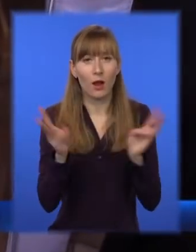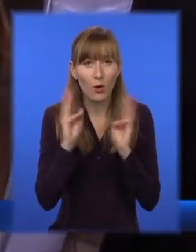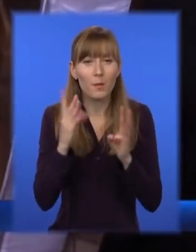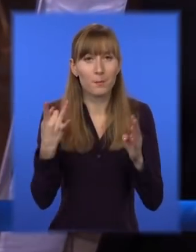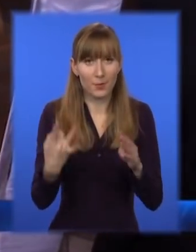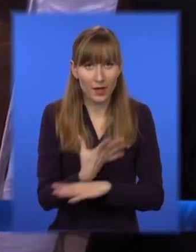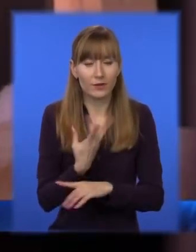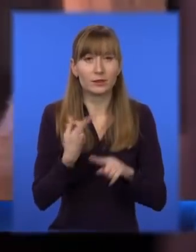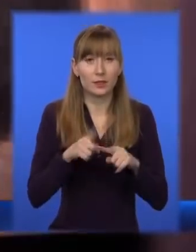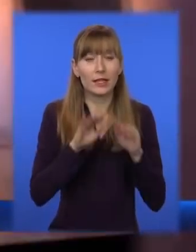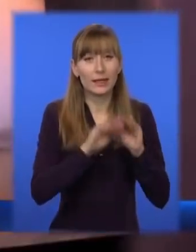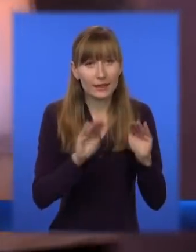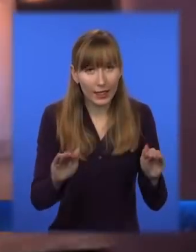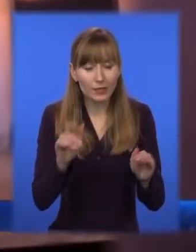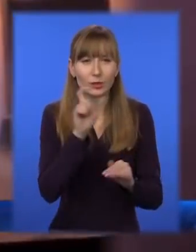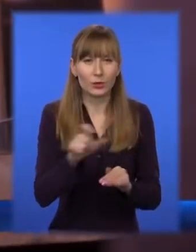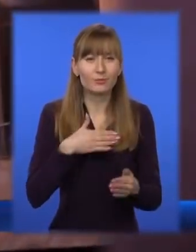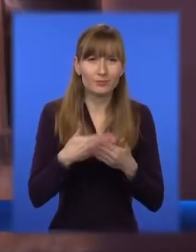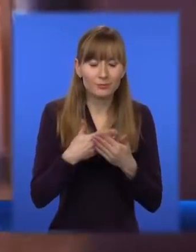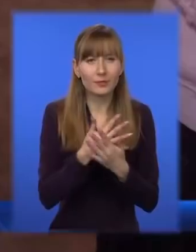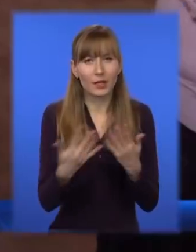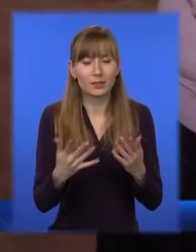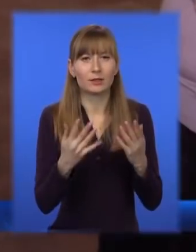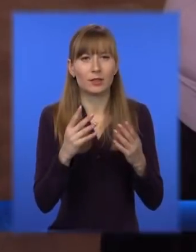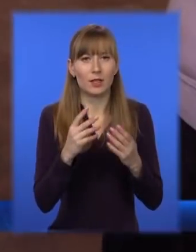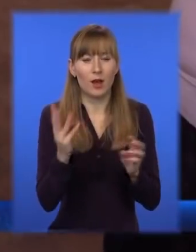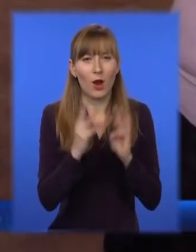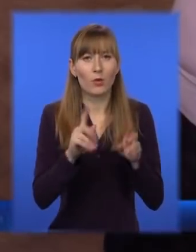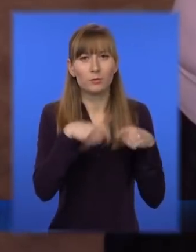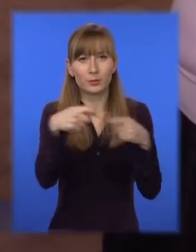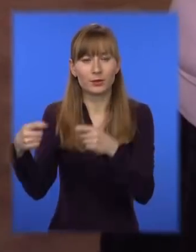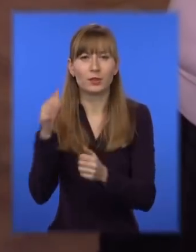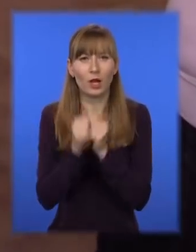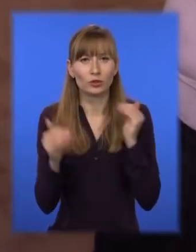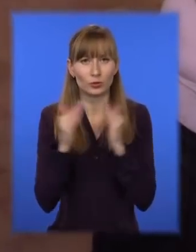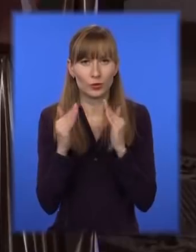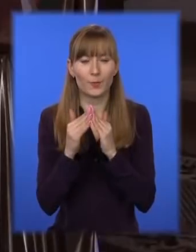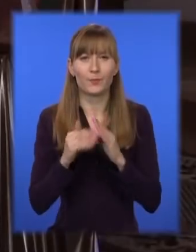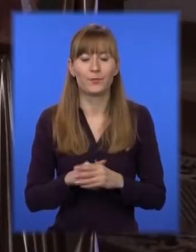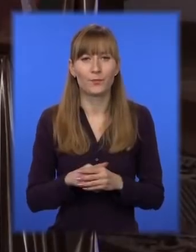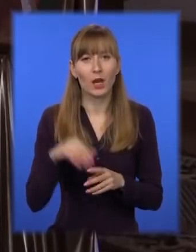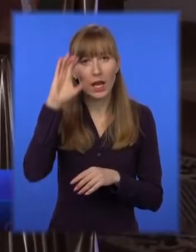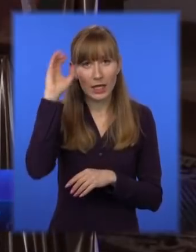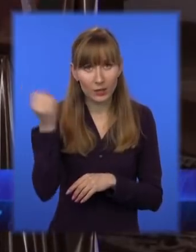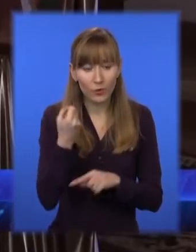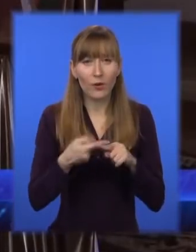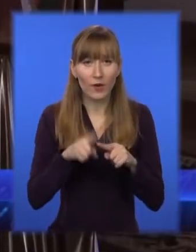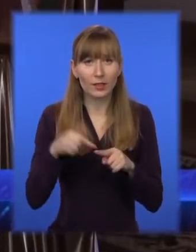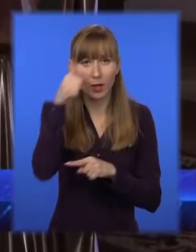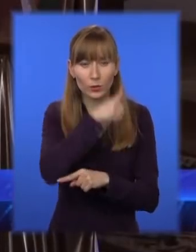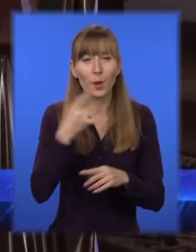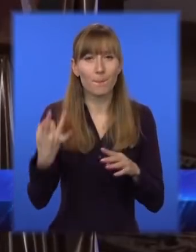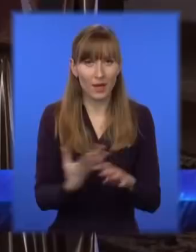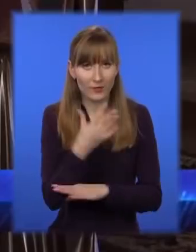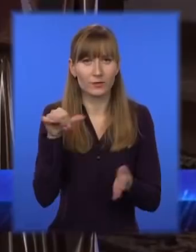Таким чином діти та волонтери з рук у руки передають містами України символ миру та спокою у кожний дім. Криворіг цього року